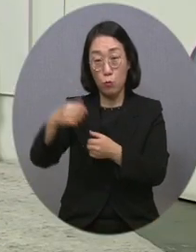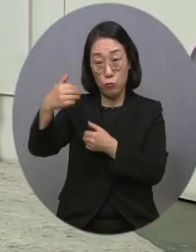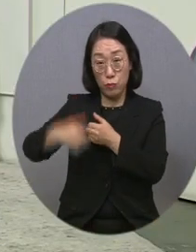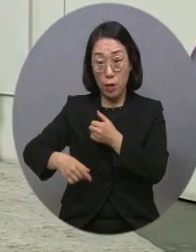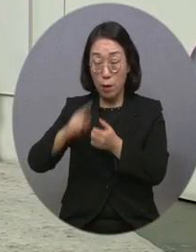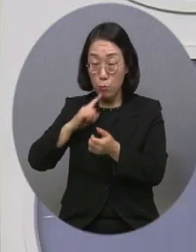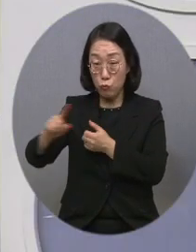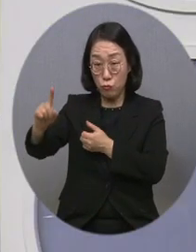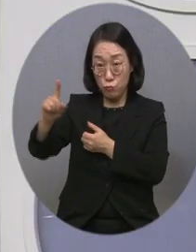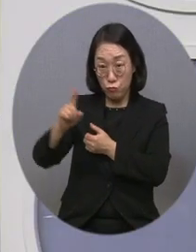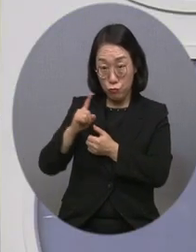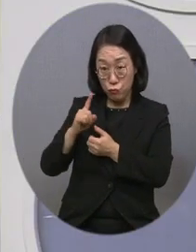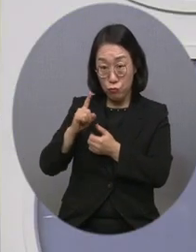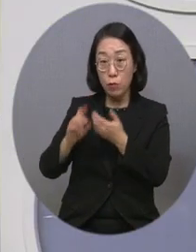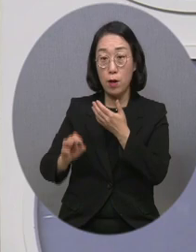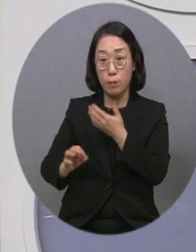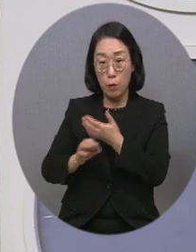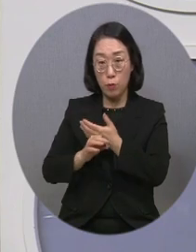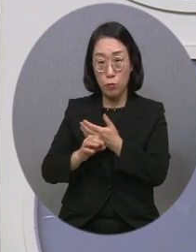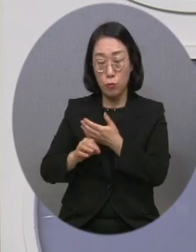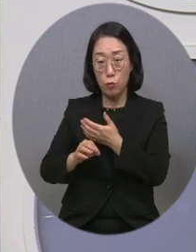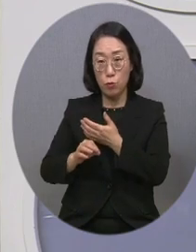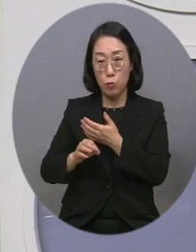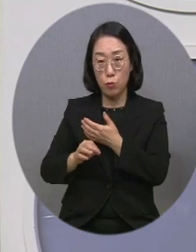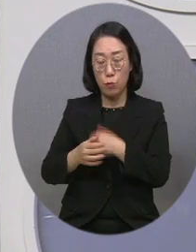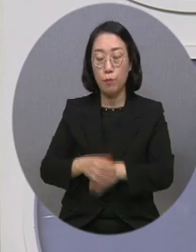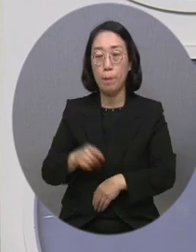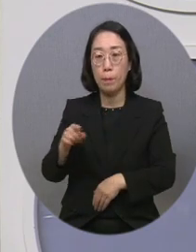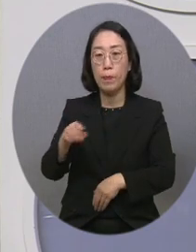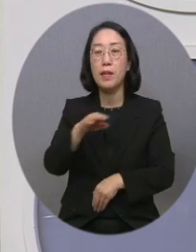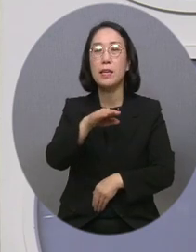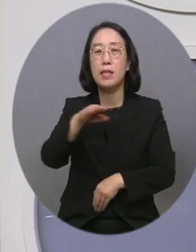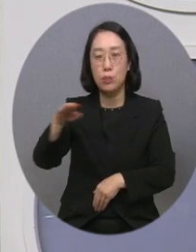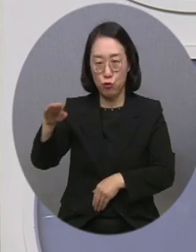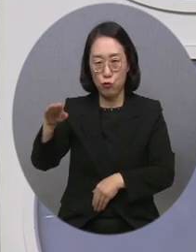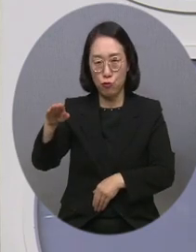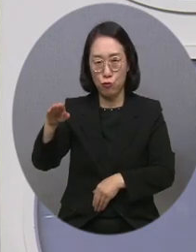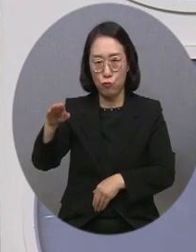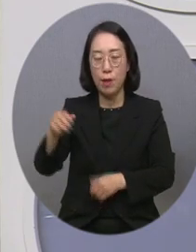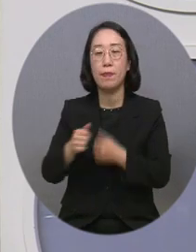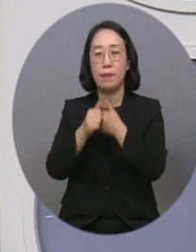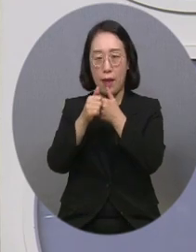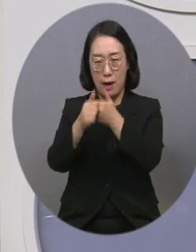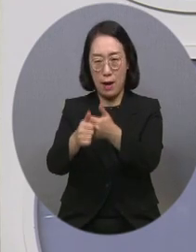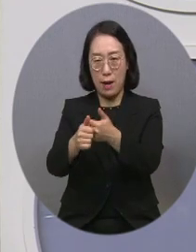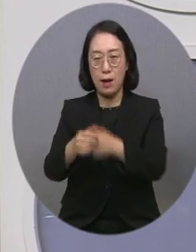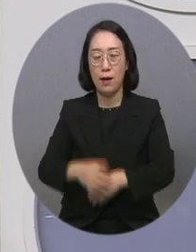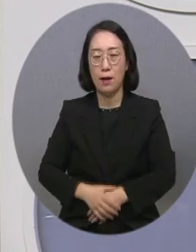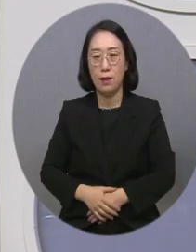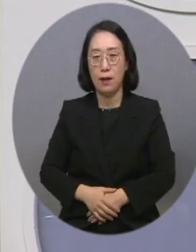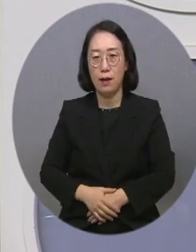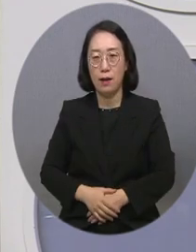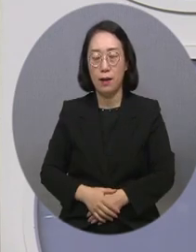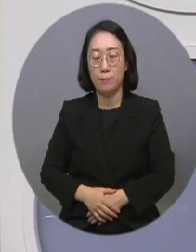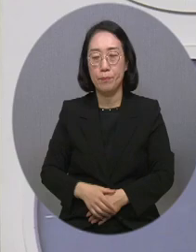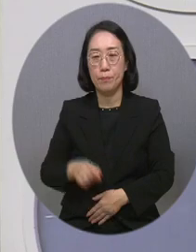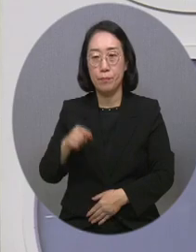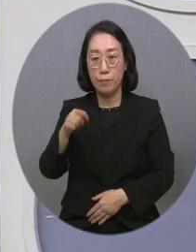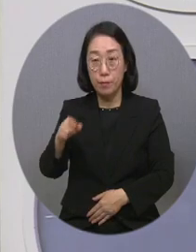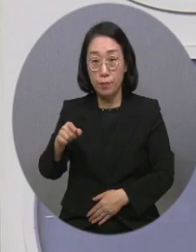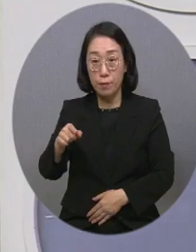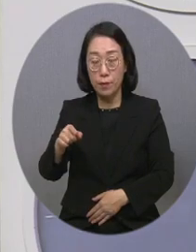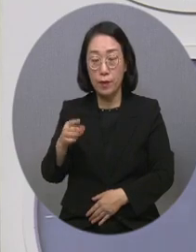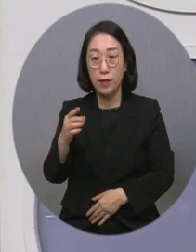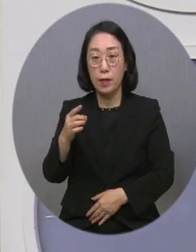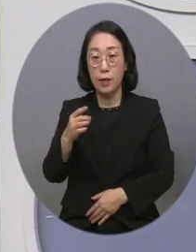하면은 예. 모금회에서 저희가 이제 기준에 따라서 이제 지급을 해주는 것이죠. 기준에 네. 따라서 이제 지급을 해주고 네. 이제